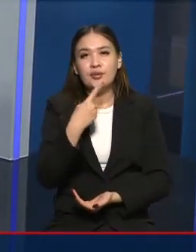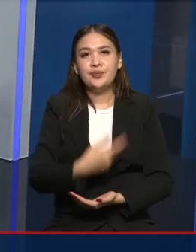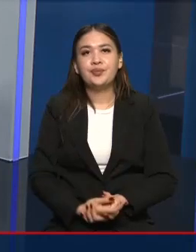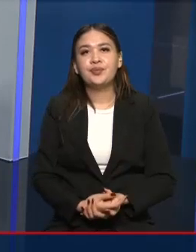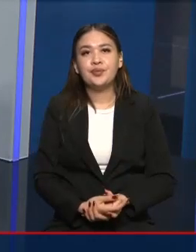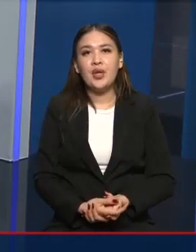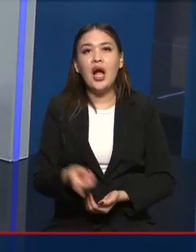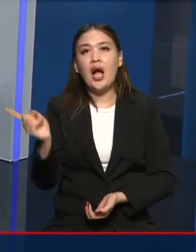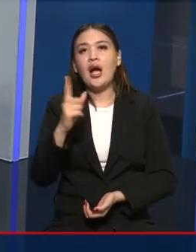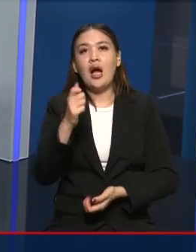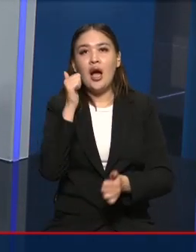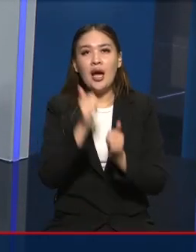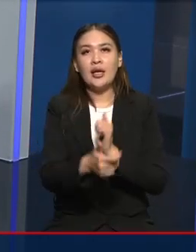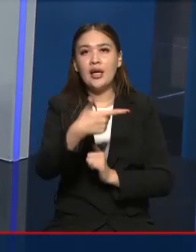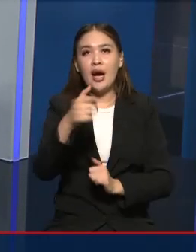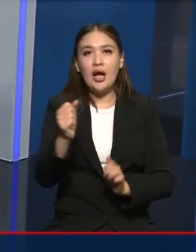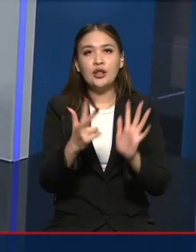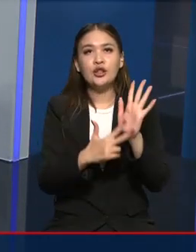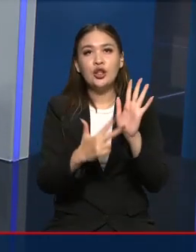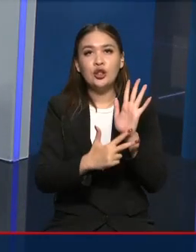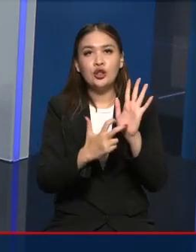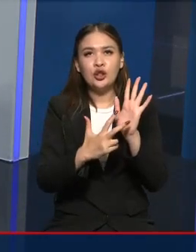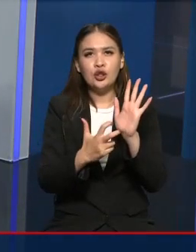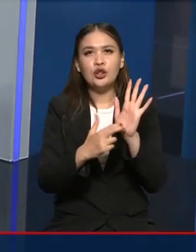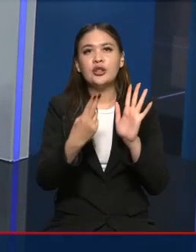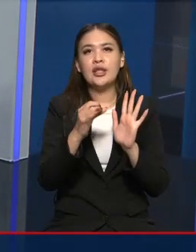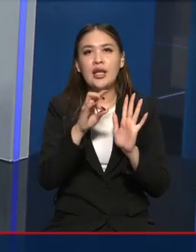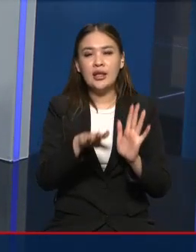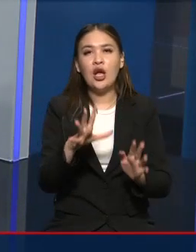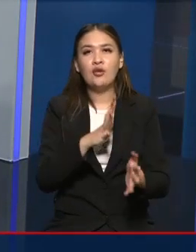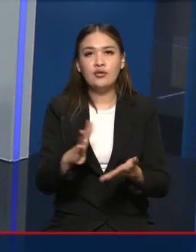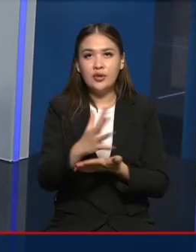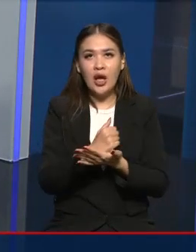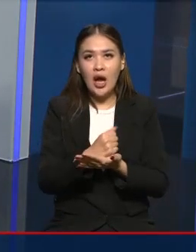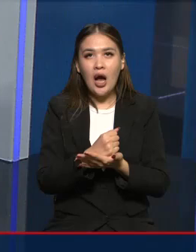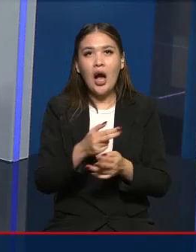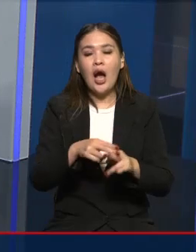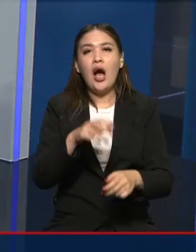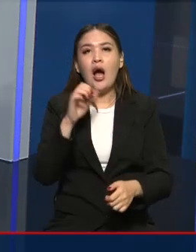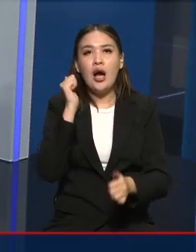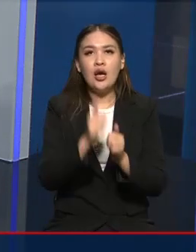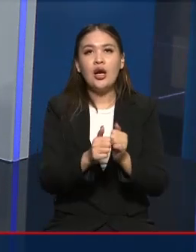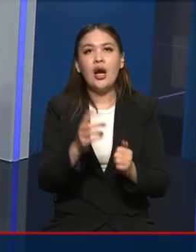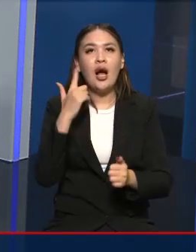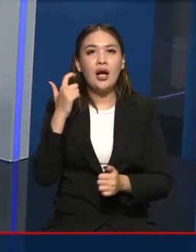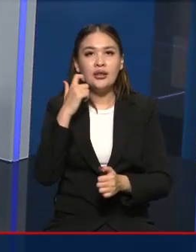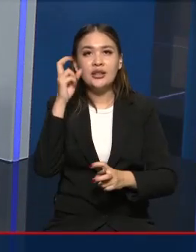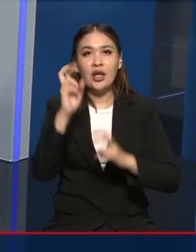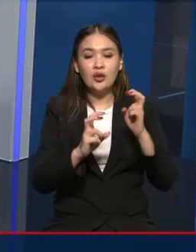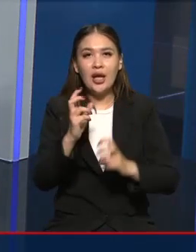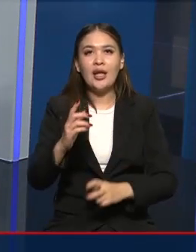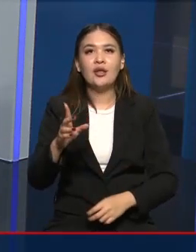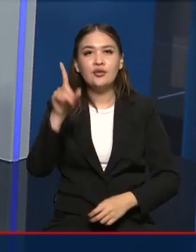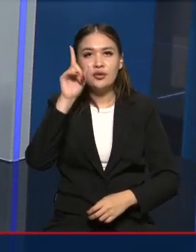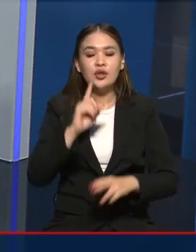дейді. Әр гектарына 800 центнерден өнім алып жатқандары да бар. Ал өңірдегі қант зауыттары алқаптан жеткен тәтті